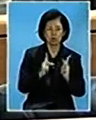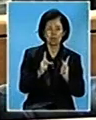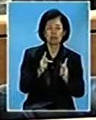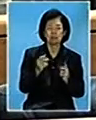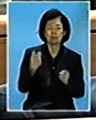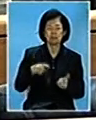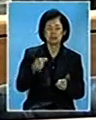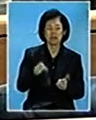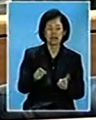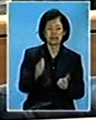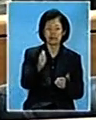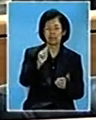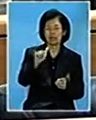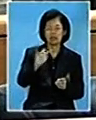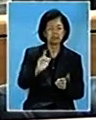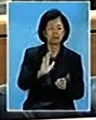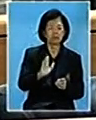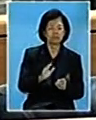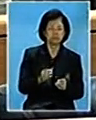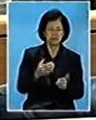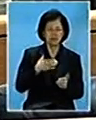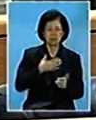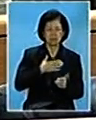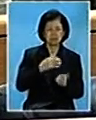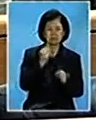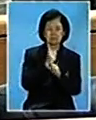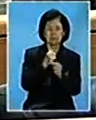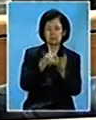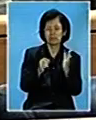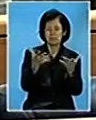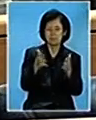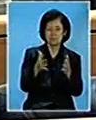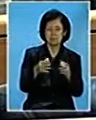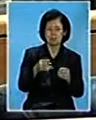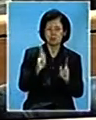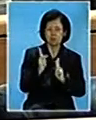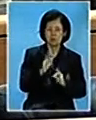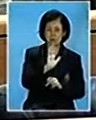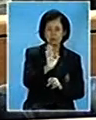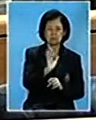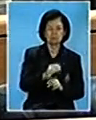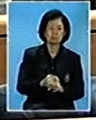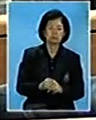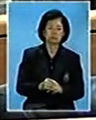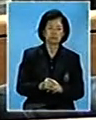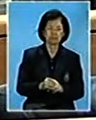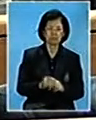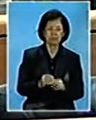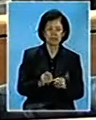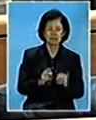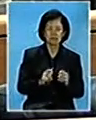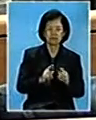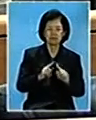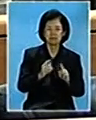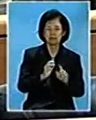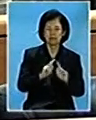ว่าตำรวจอัยการเพราะถ้าเราไม่ทำผิดทำชั่วแล้วเนี่ยไม่ต้องไปกลัวอะไรเลยฟ้าดินก็ไม่ต้องกลัวสิ่งศักดิ์สิทธิ์เดี๋ยวนี้เนี่ยก็กล้าสา